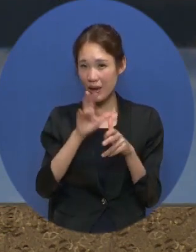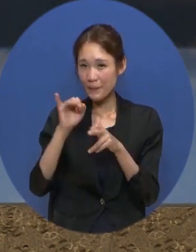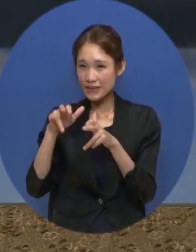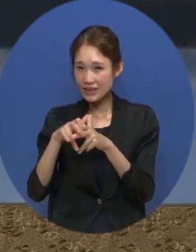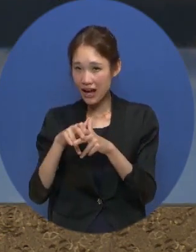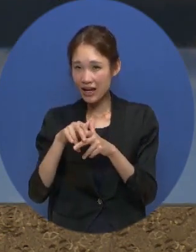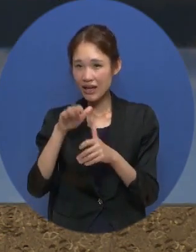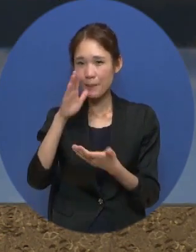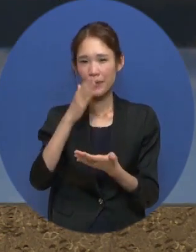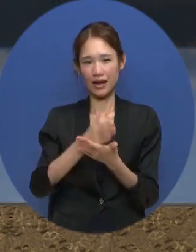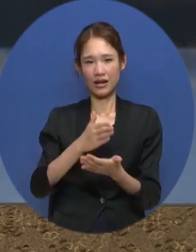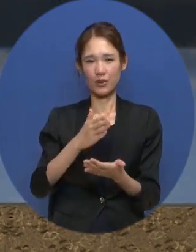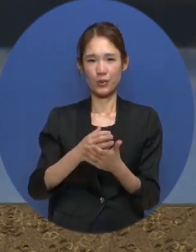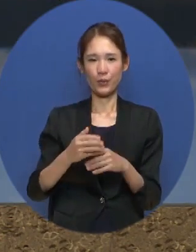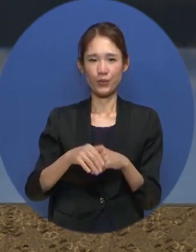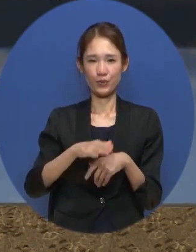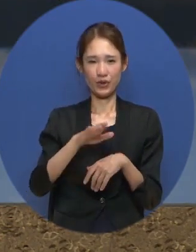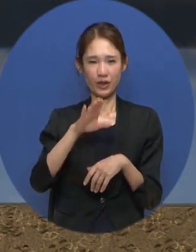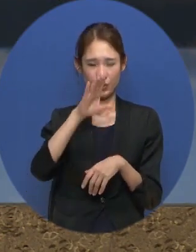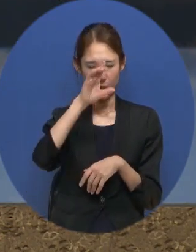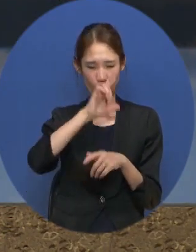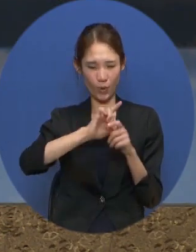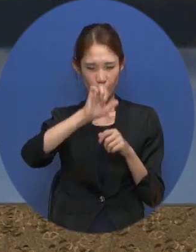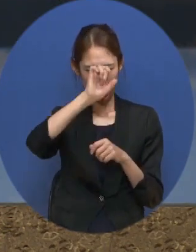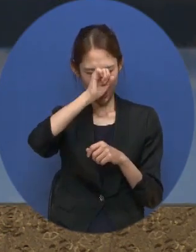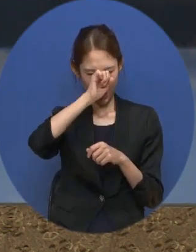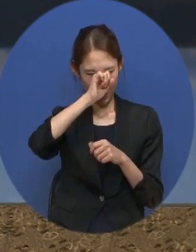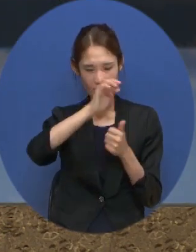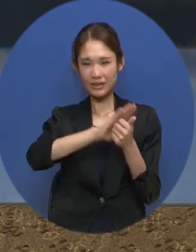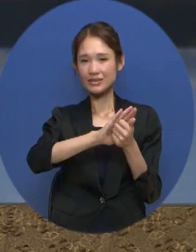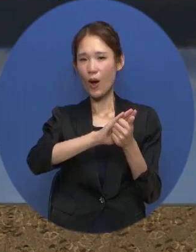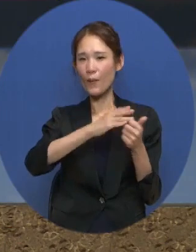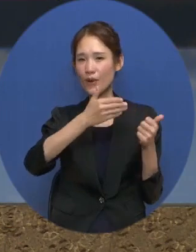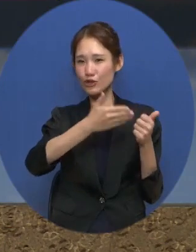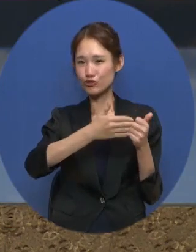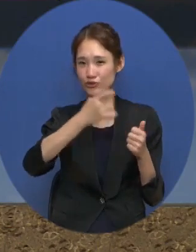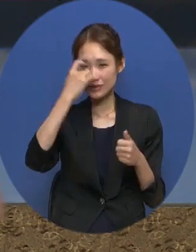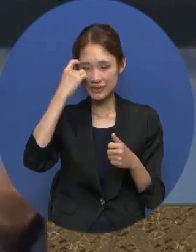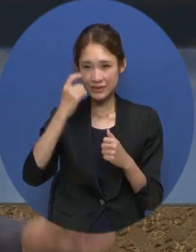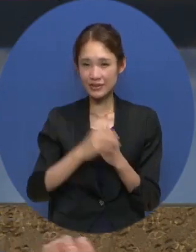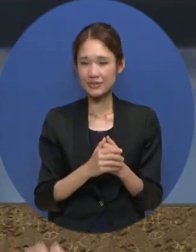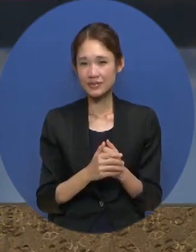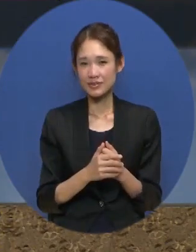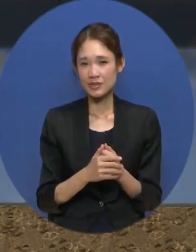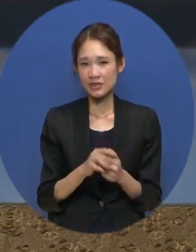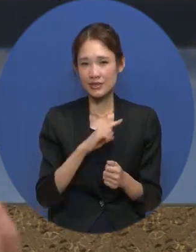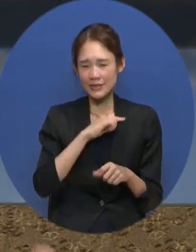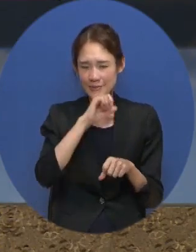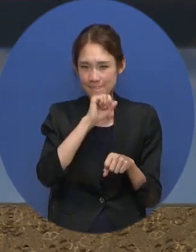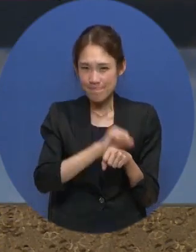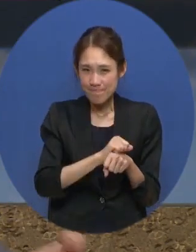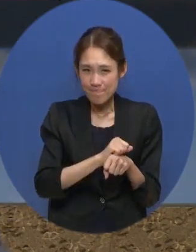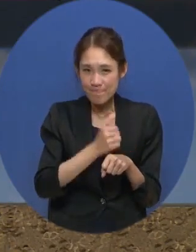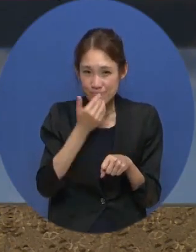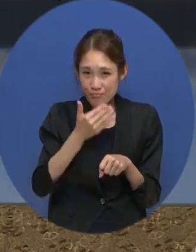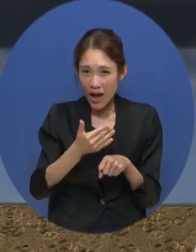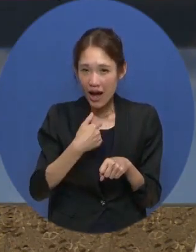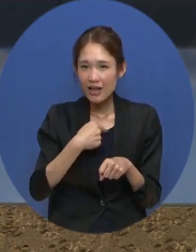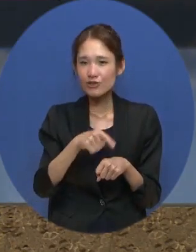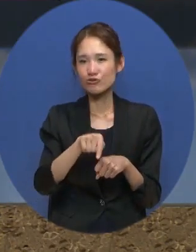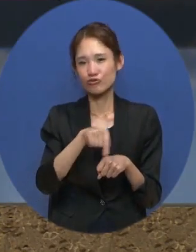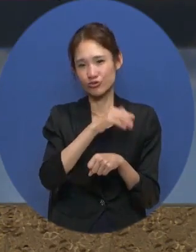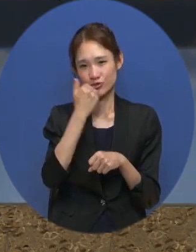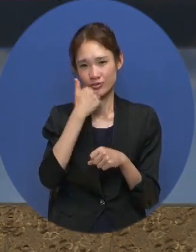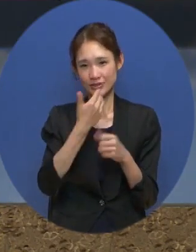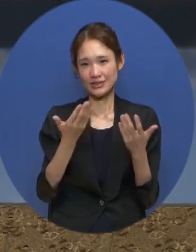비장애냐 이게 아니고 우리가 얼마나 양질의 서비스를 공급하면 된다고 생각해요. 네, 그러니까 맞습니다. 그거를 가장 잘할 수 있는 게 저희는 저희 직원들이라고